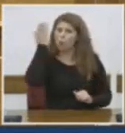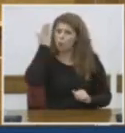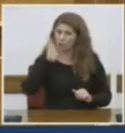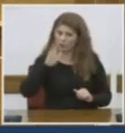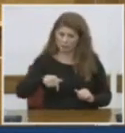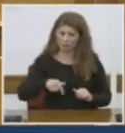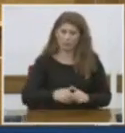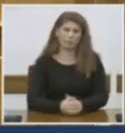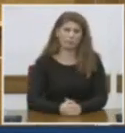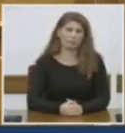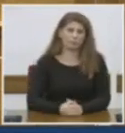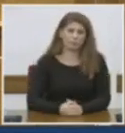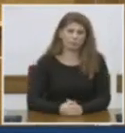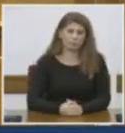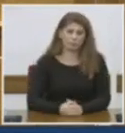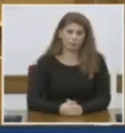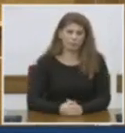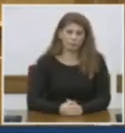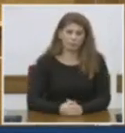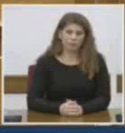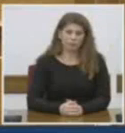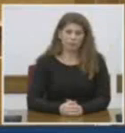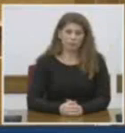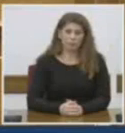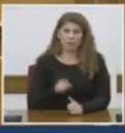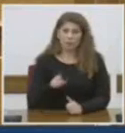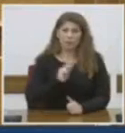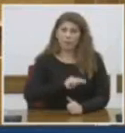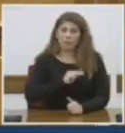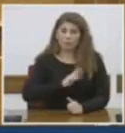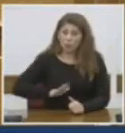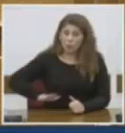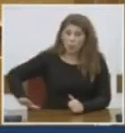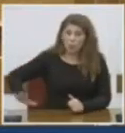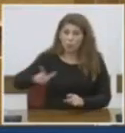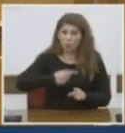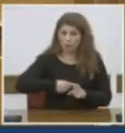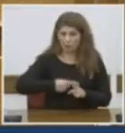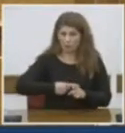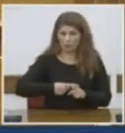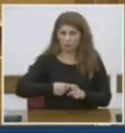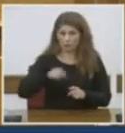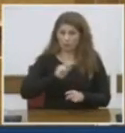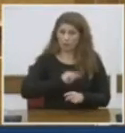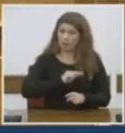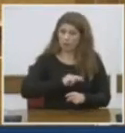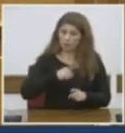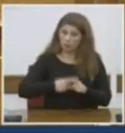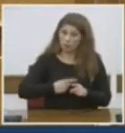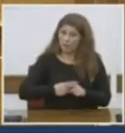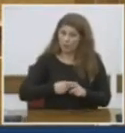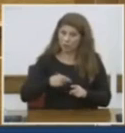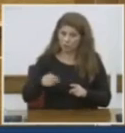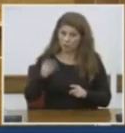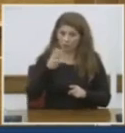σήμερα. Πόσο αξίζει σήμερα? Αυτό είναι η περιουσία των Ελλήνων, φορολογουμένων. Είναι περιουσία του ελληνικού λαού.